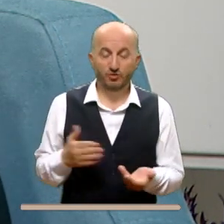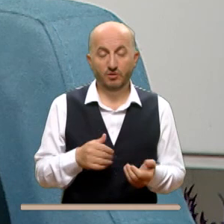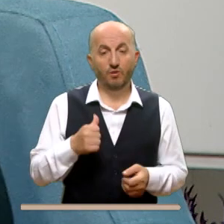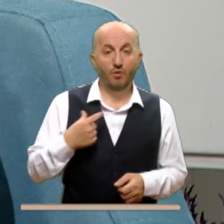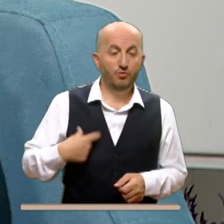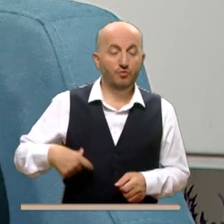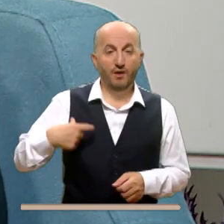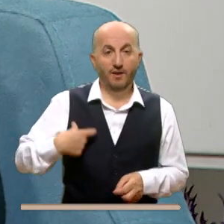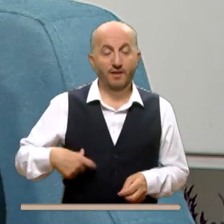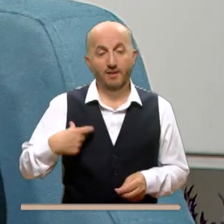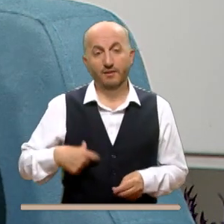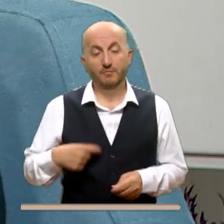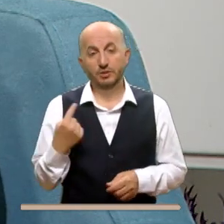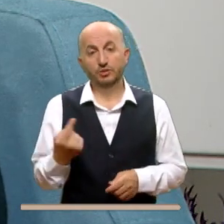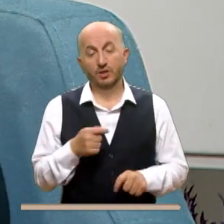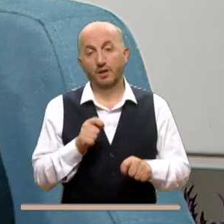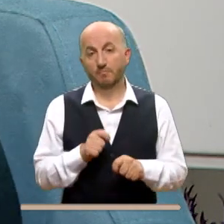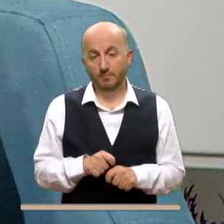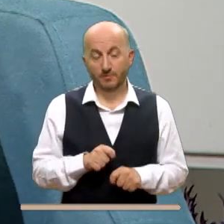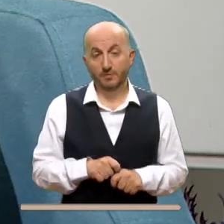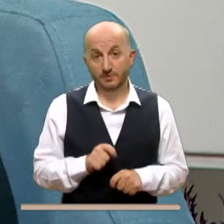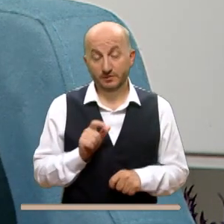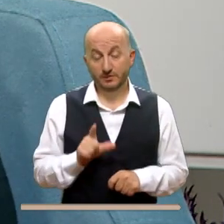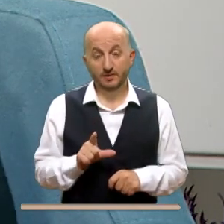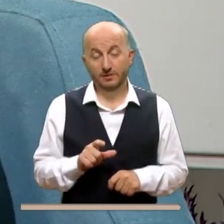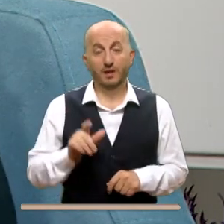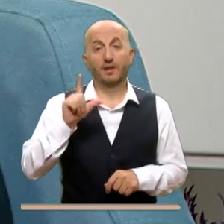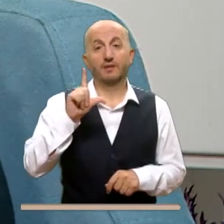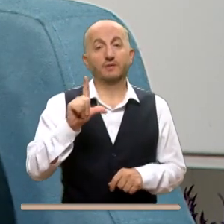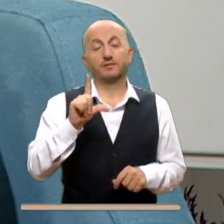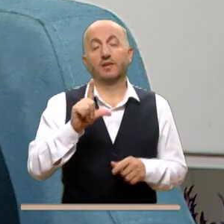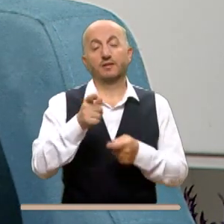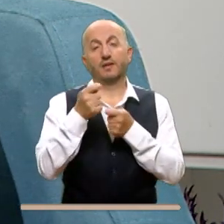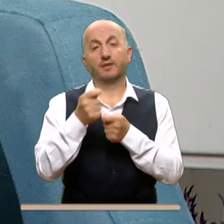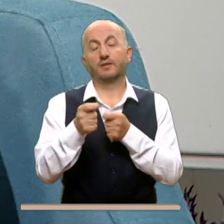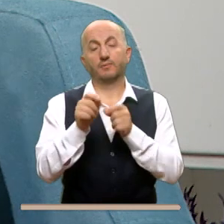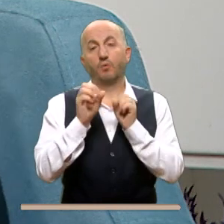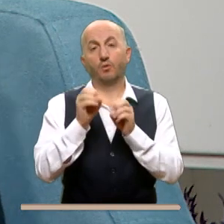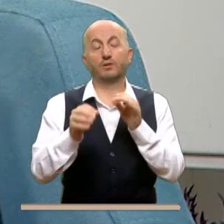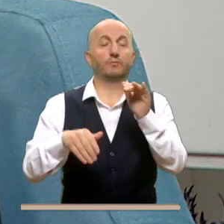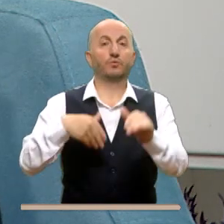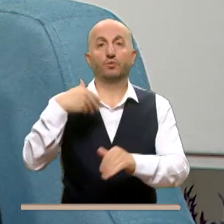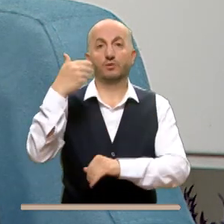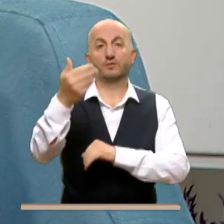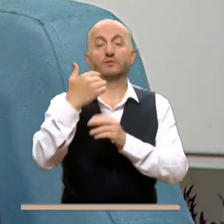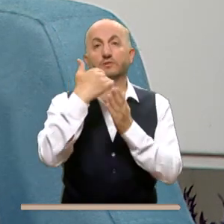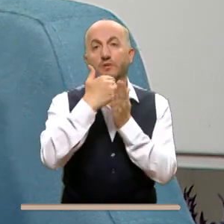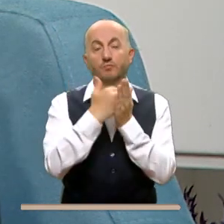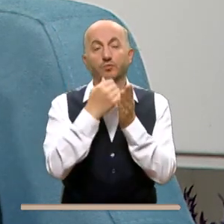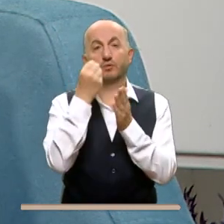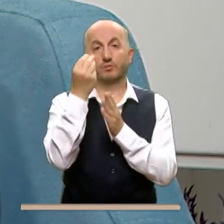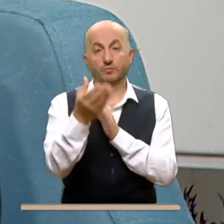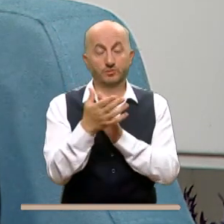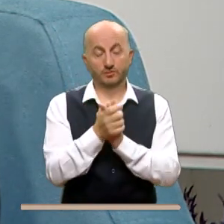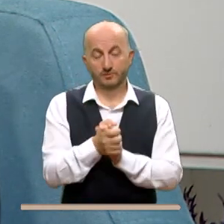bir şey yapmak durumundayız. Yani biz lisansta lisans eğitim öğretiminin ötesinde bir program sunuyoruz.